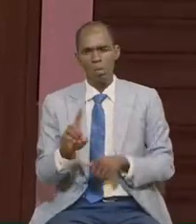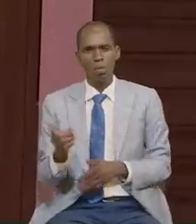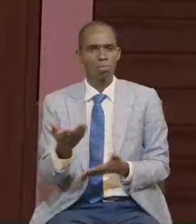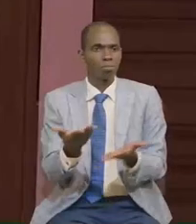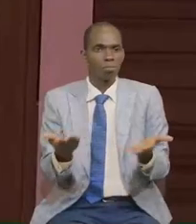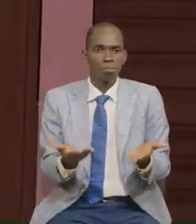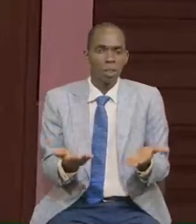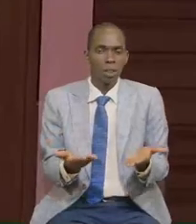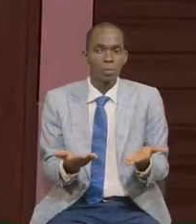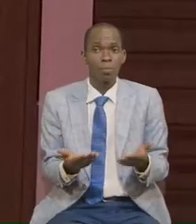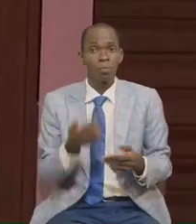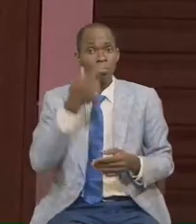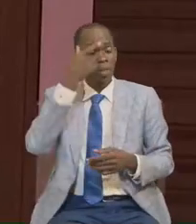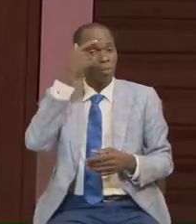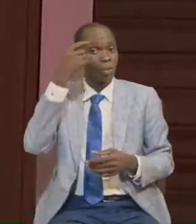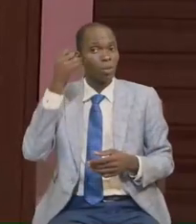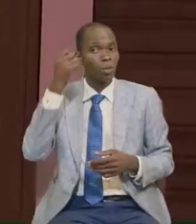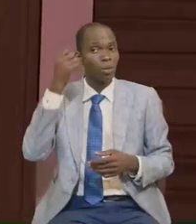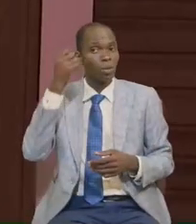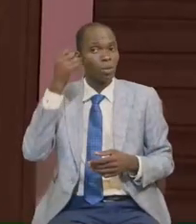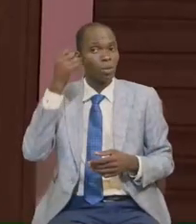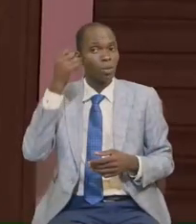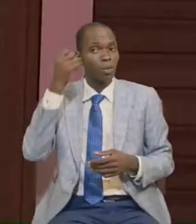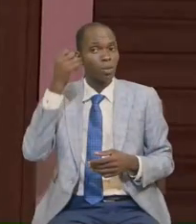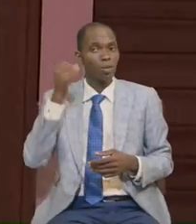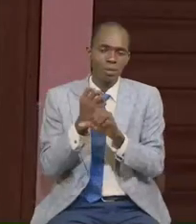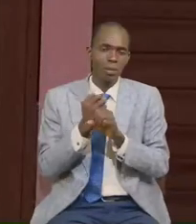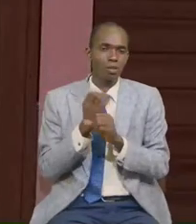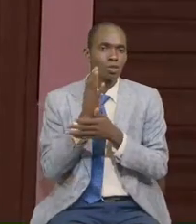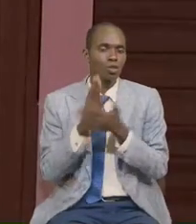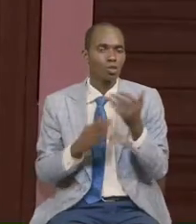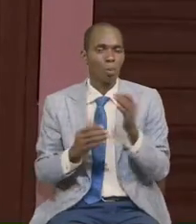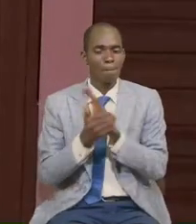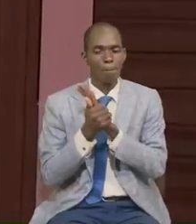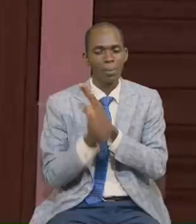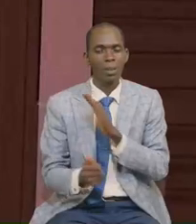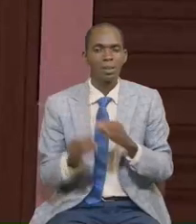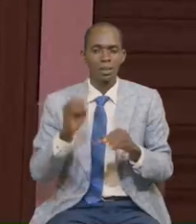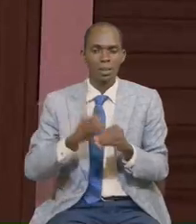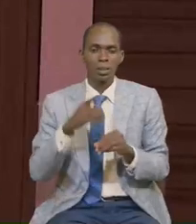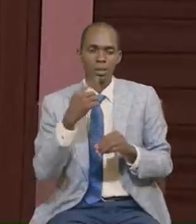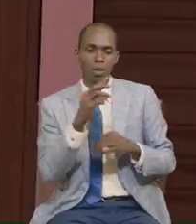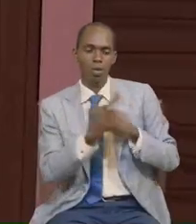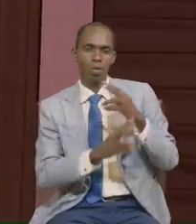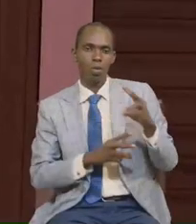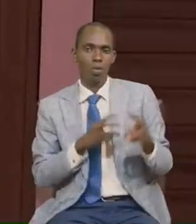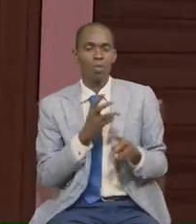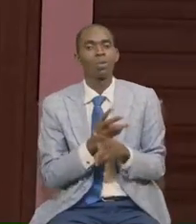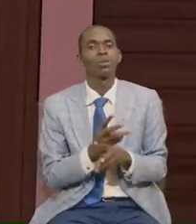Parce que tu as eu des habiletés dans le monde. Des très bonnes